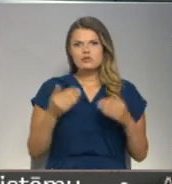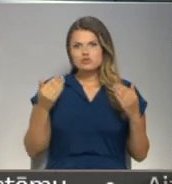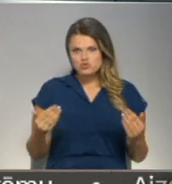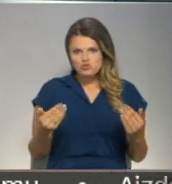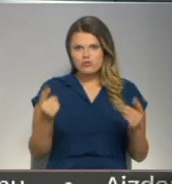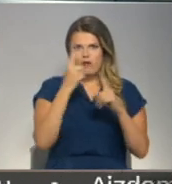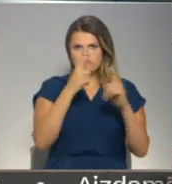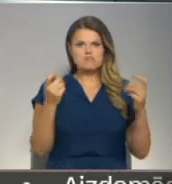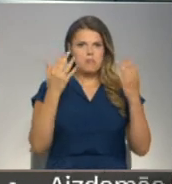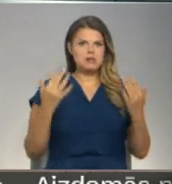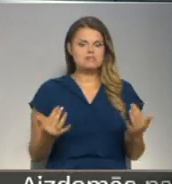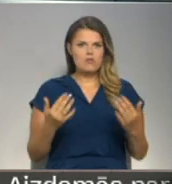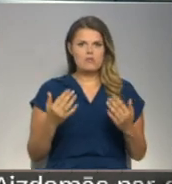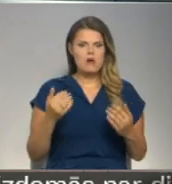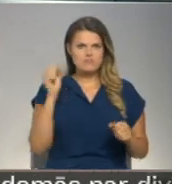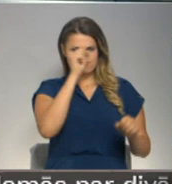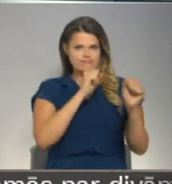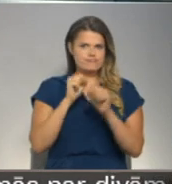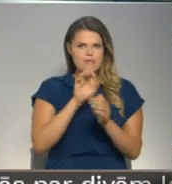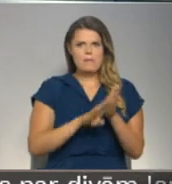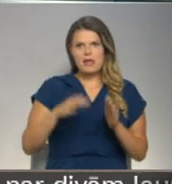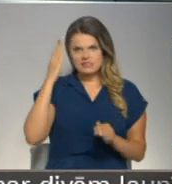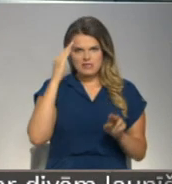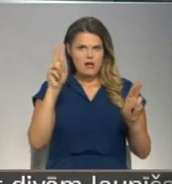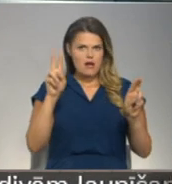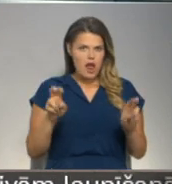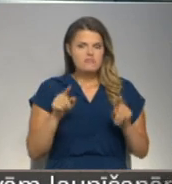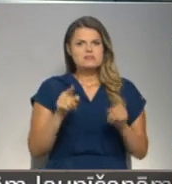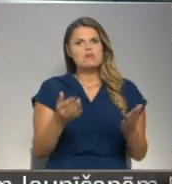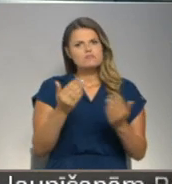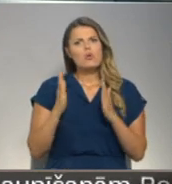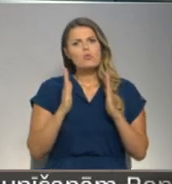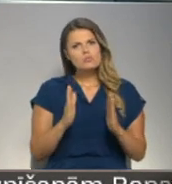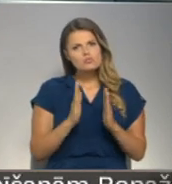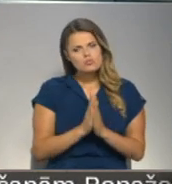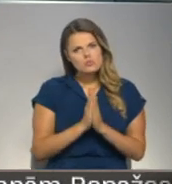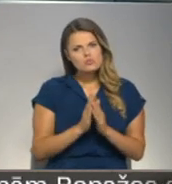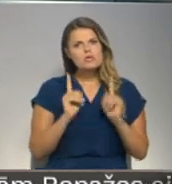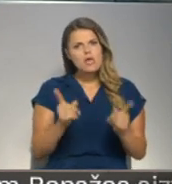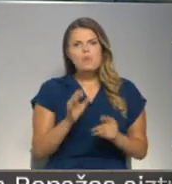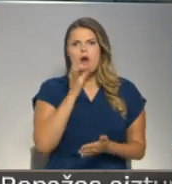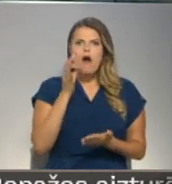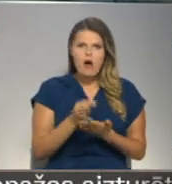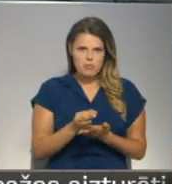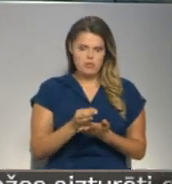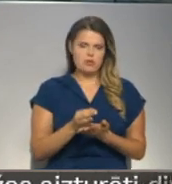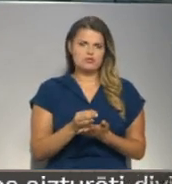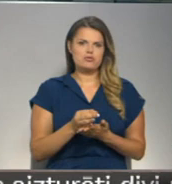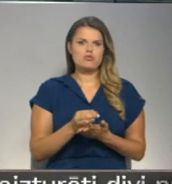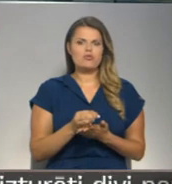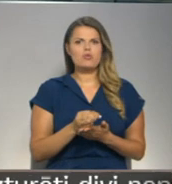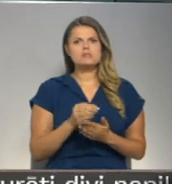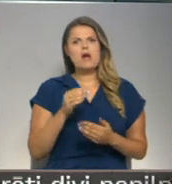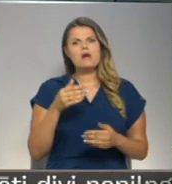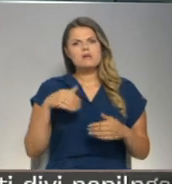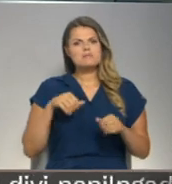kampaņai pārgalvis bez galvas. Tā aicina būt atbildīgiem un atturēt arī citus peldētājus no lēmuma, kas salauzīs viņu, ģimenes un